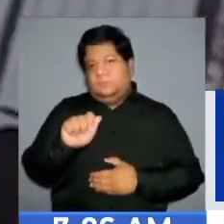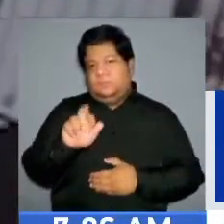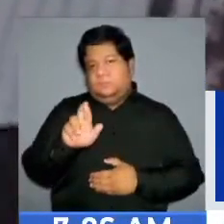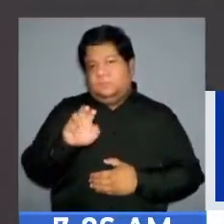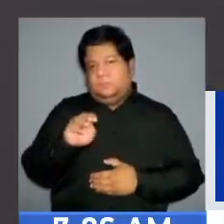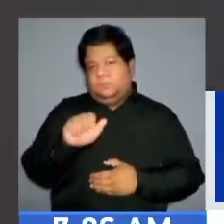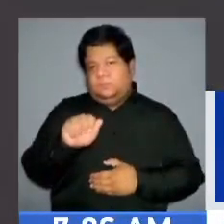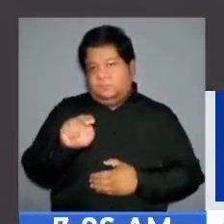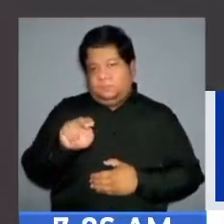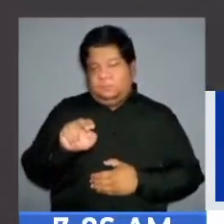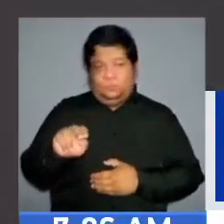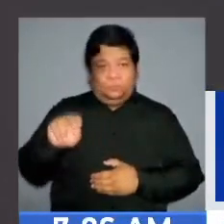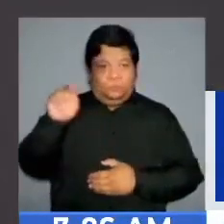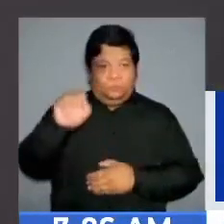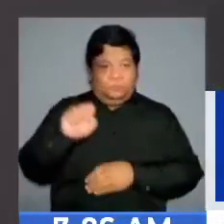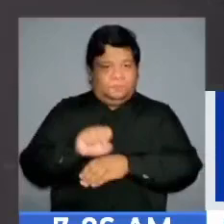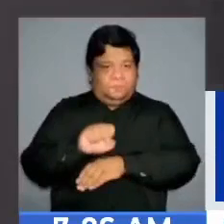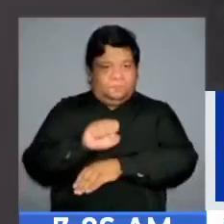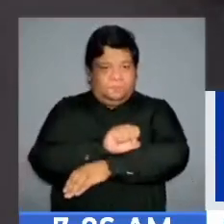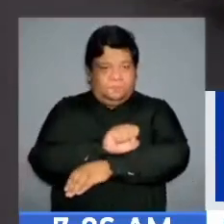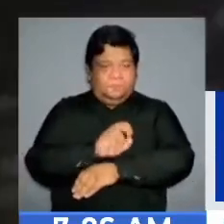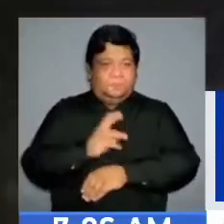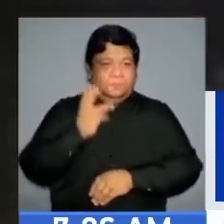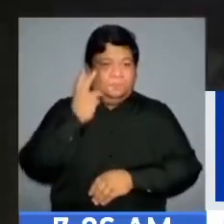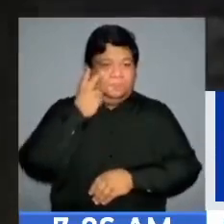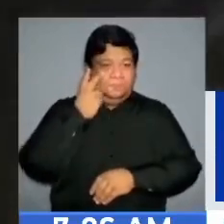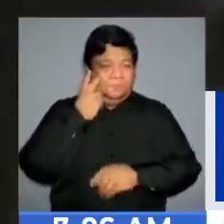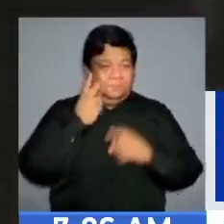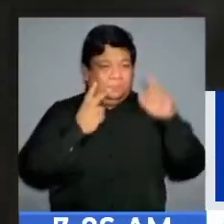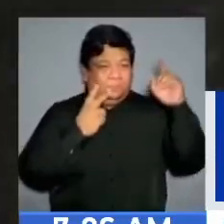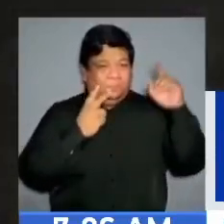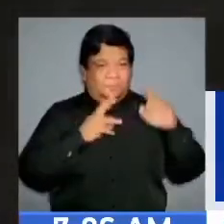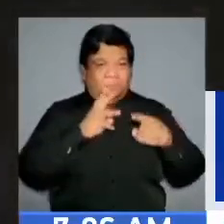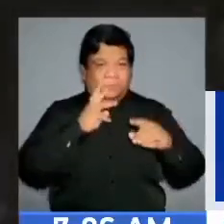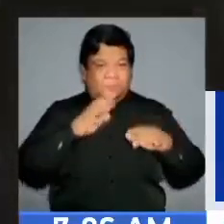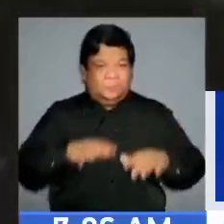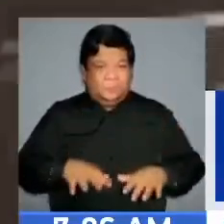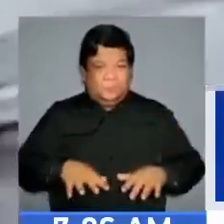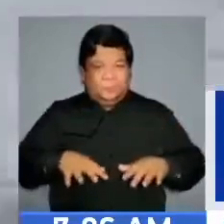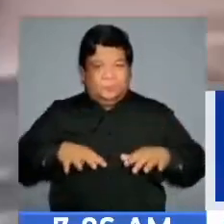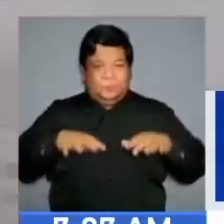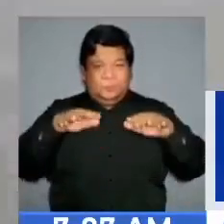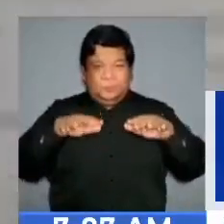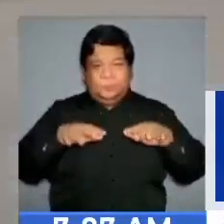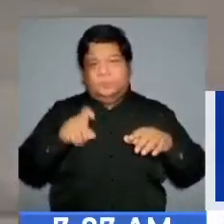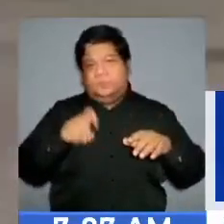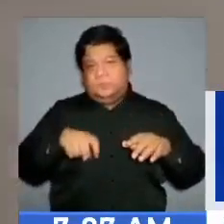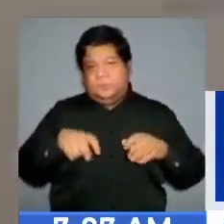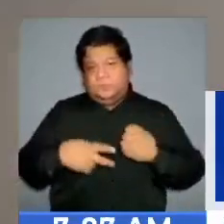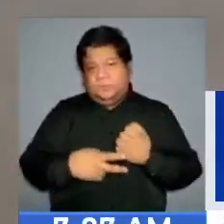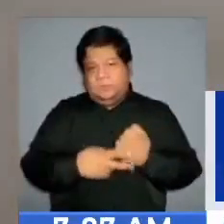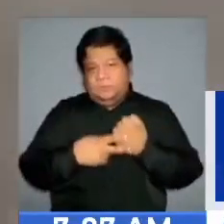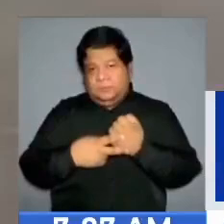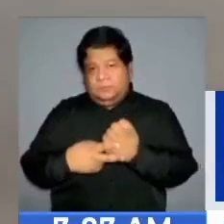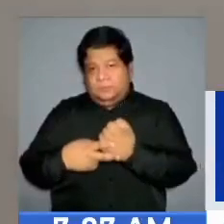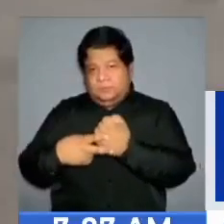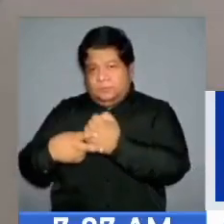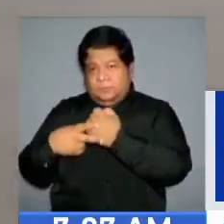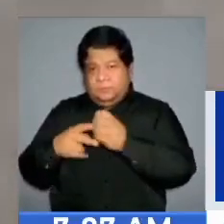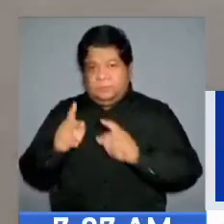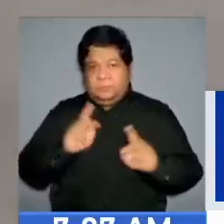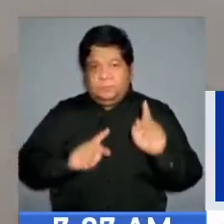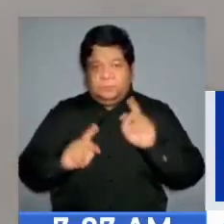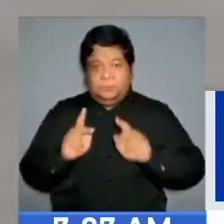pag-uulan sa buong bayan Patuloy ang rescue operations para mailikas sa mga residente sa ilang Barangay pahirapan ang